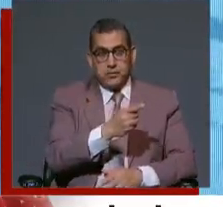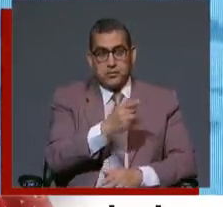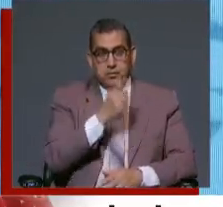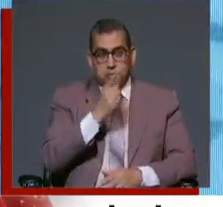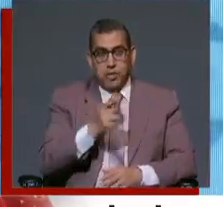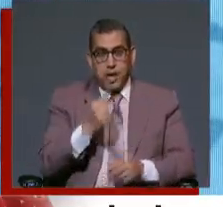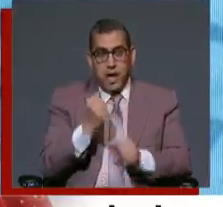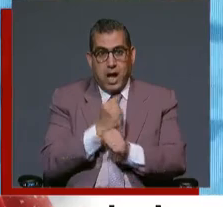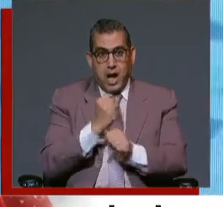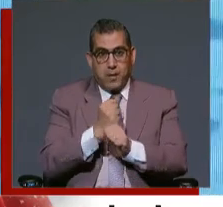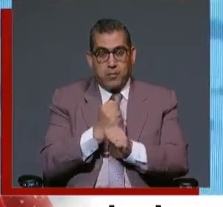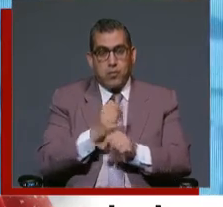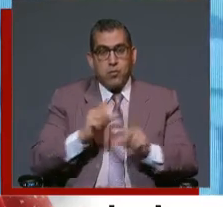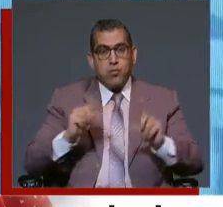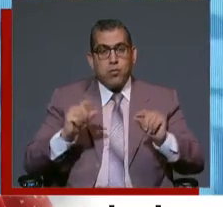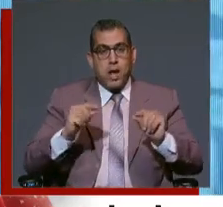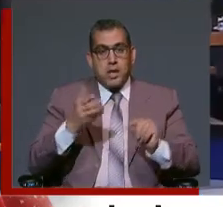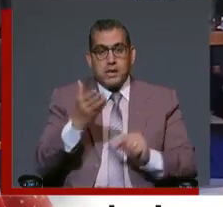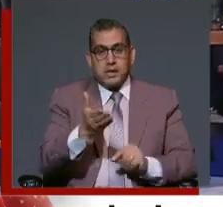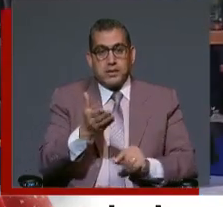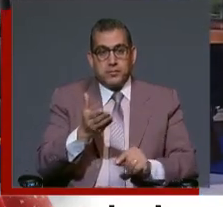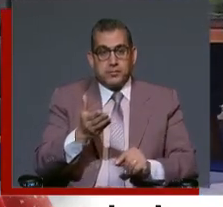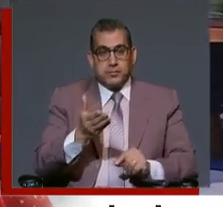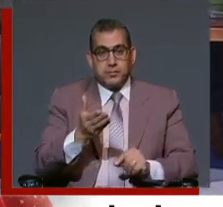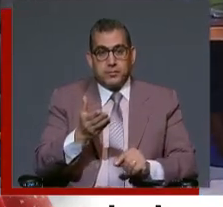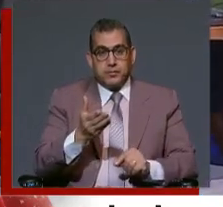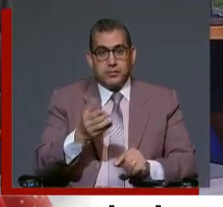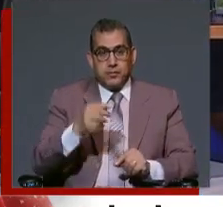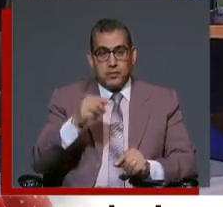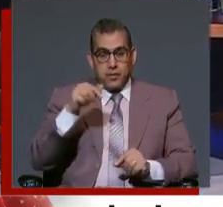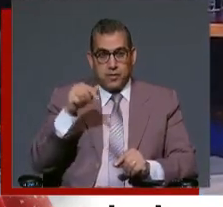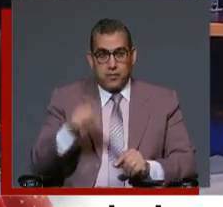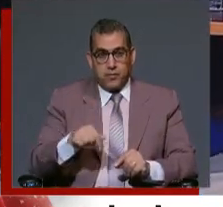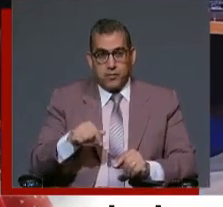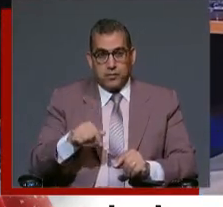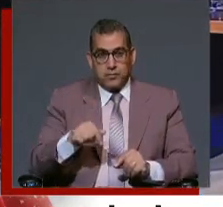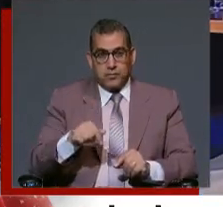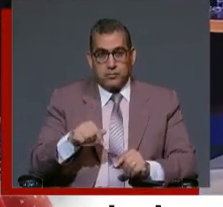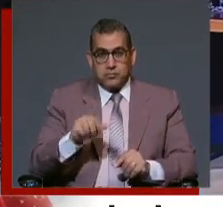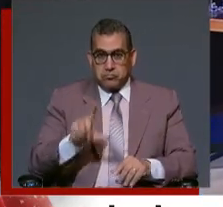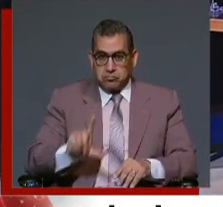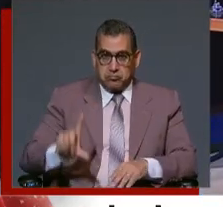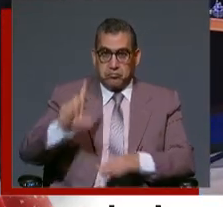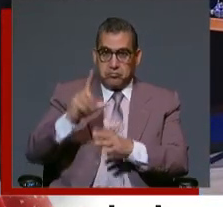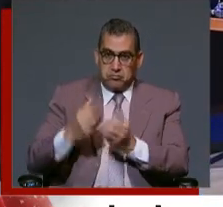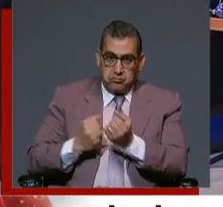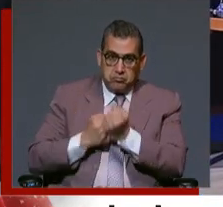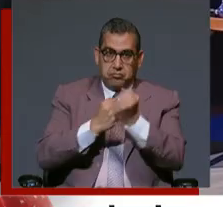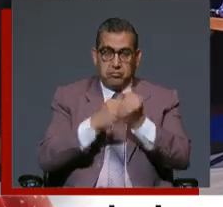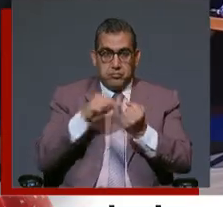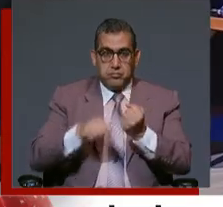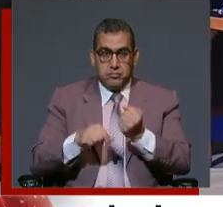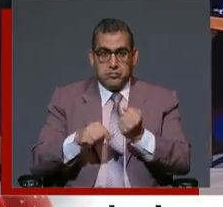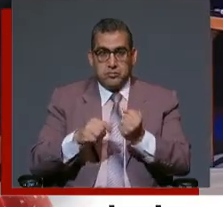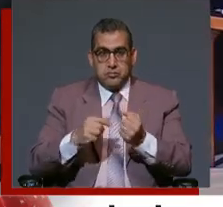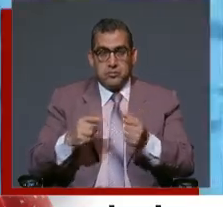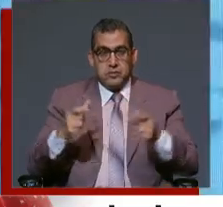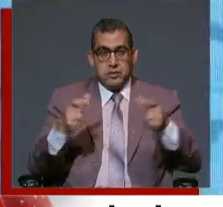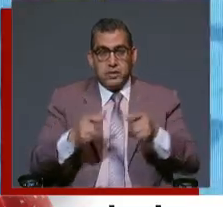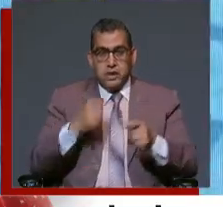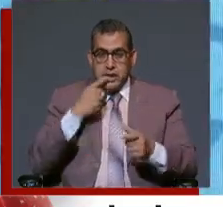للعمل الممتاز في قيادة إعداد الاجتماع السنوي،